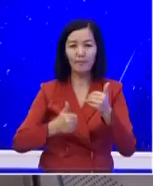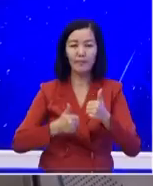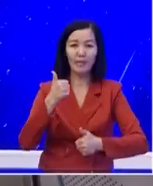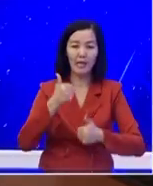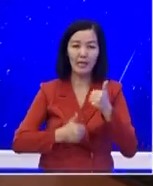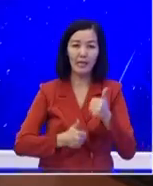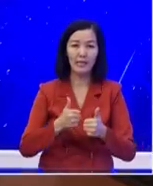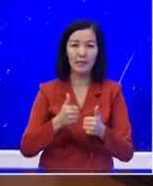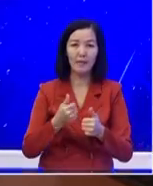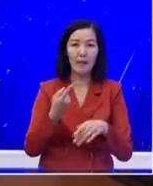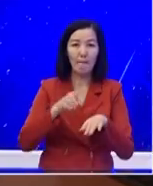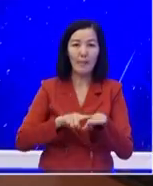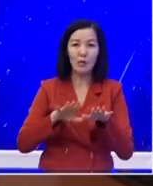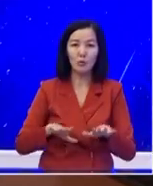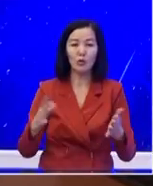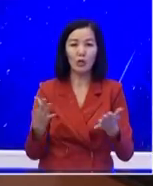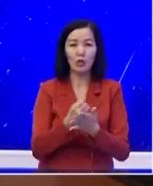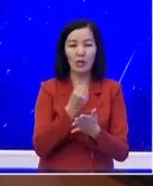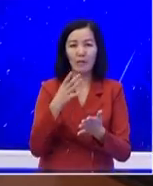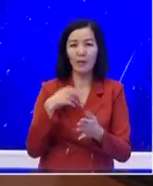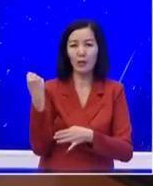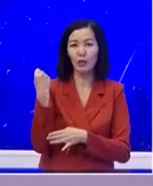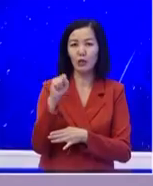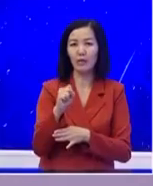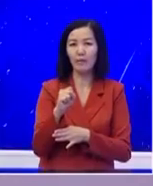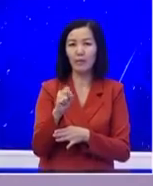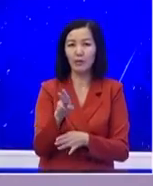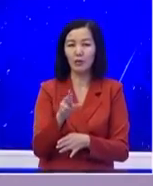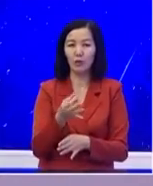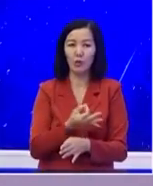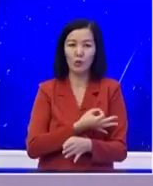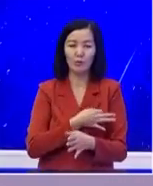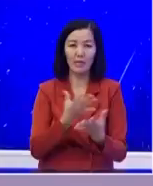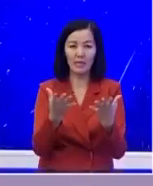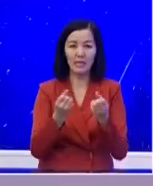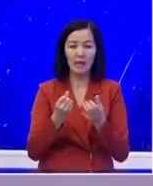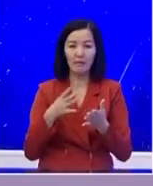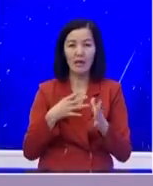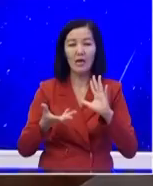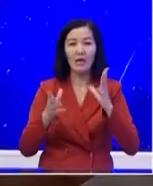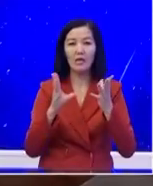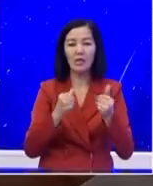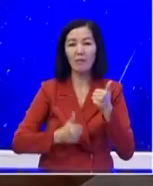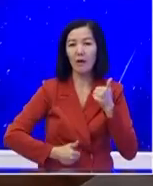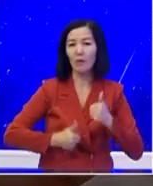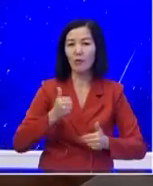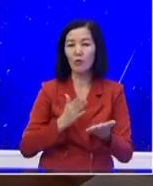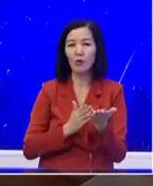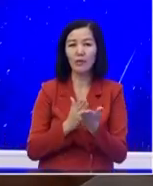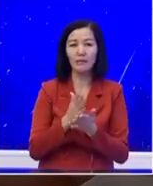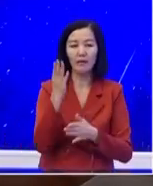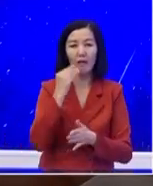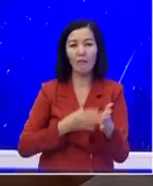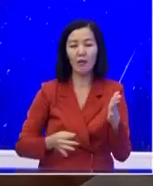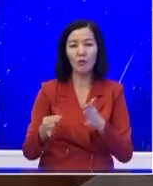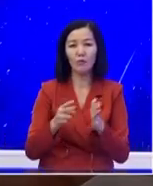танытып, бас бәйгені еленген. Жеңімпаз агенттіктің арнайы төс белгісін кеудесіне тақты. Жалпы абыройлы бұл қызметті